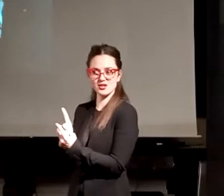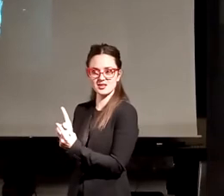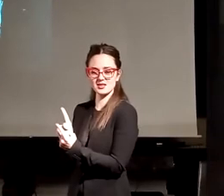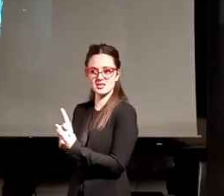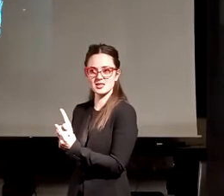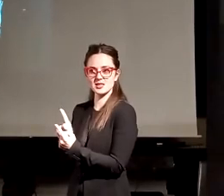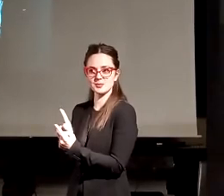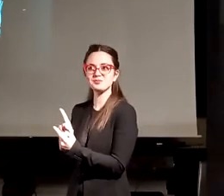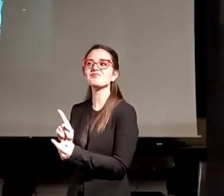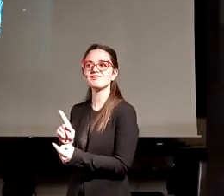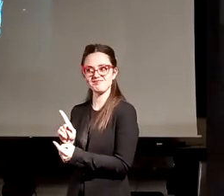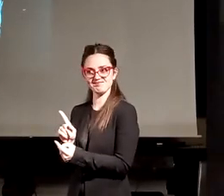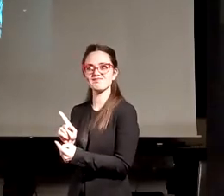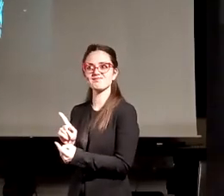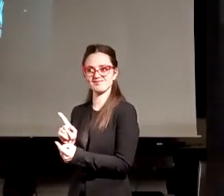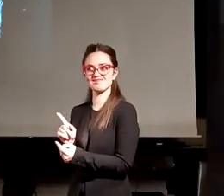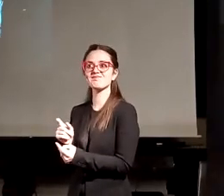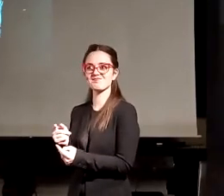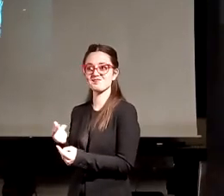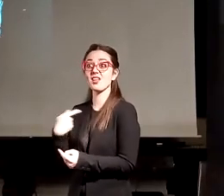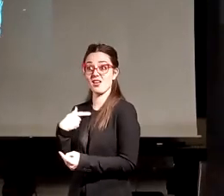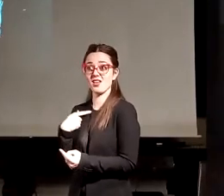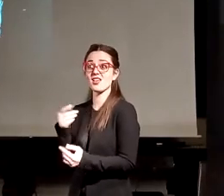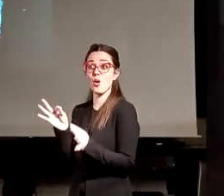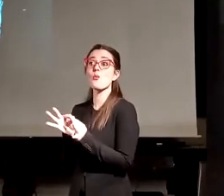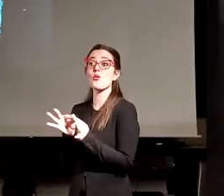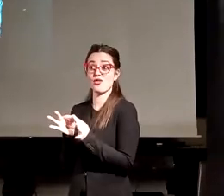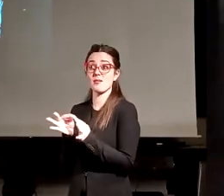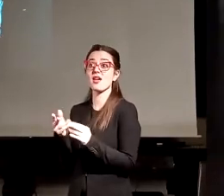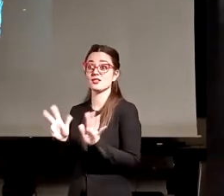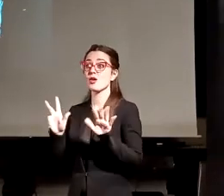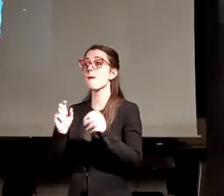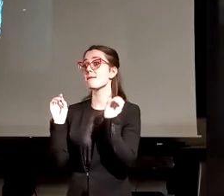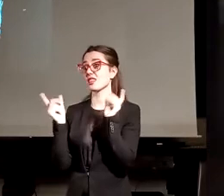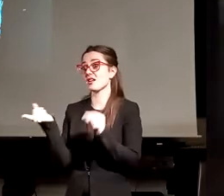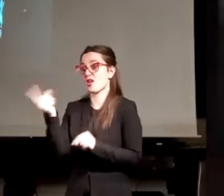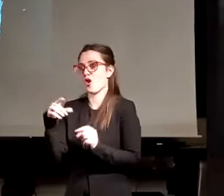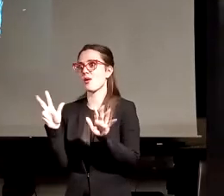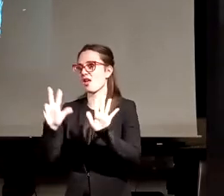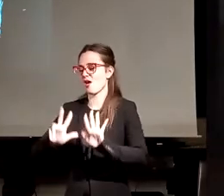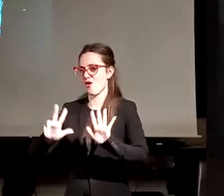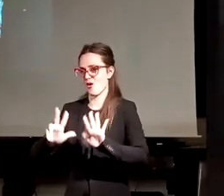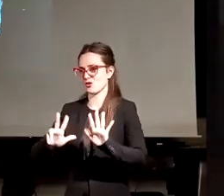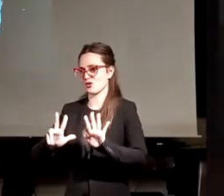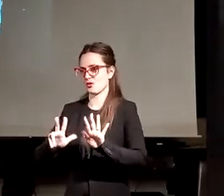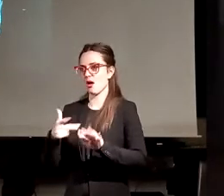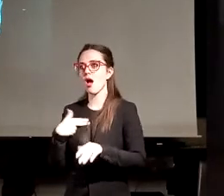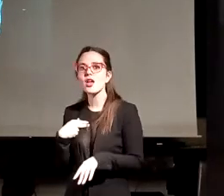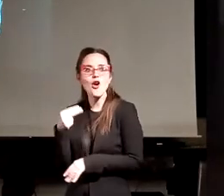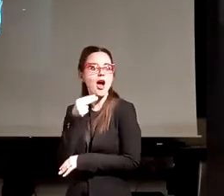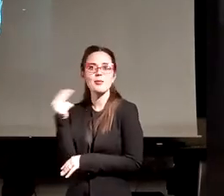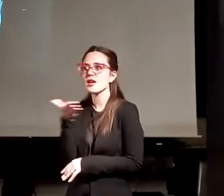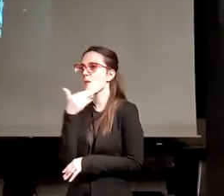due minuti dopo le mini stessi cioè un appuntamento domani mattina all 8 non dormì non non aveva né albergo né niente